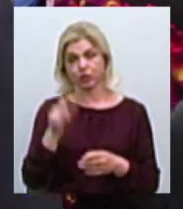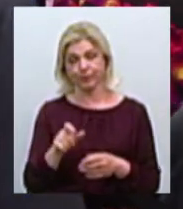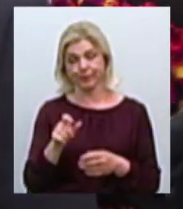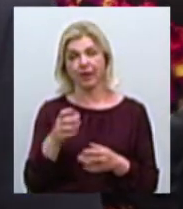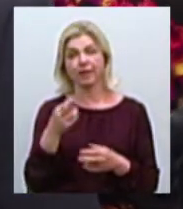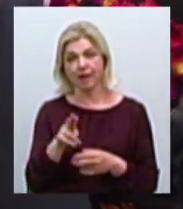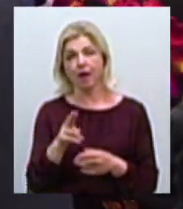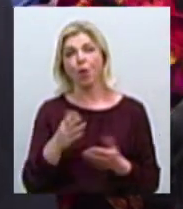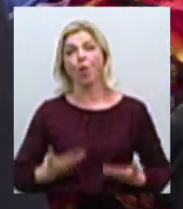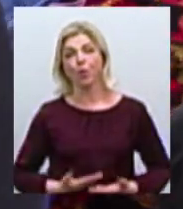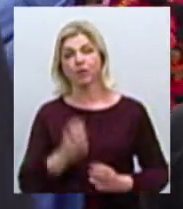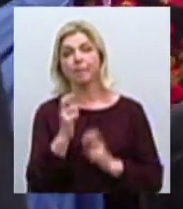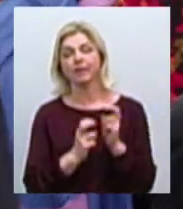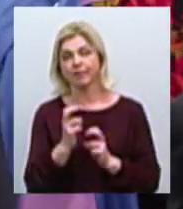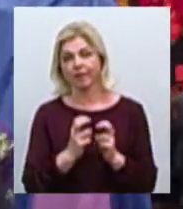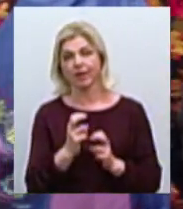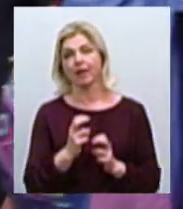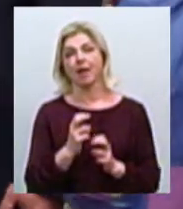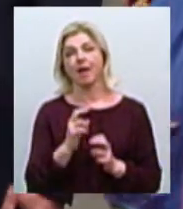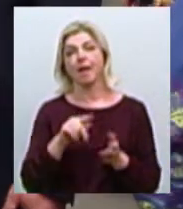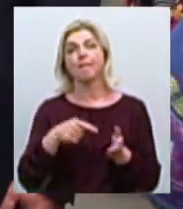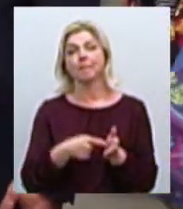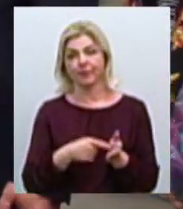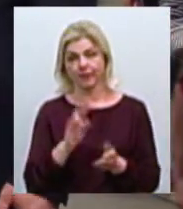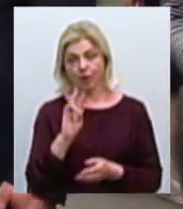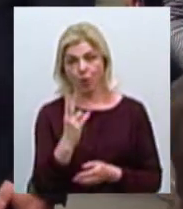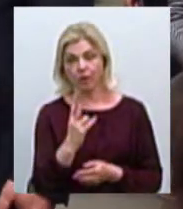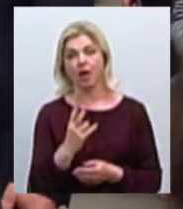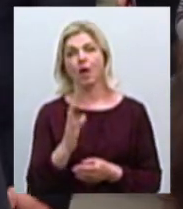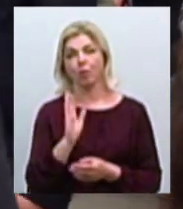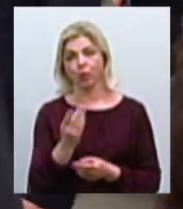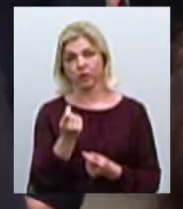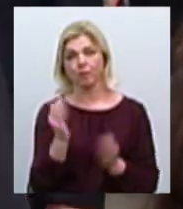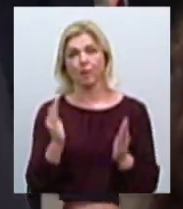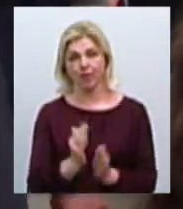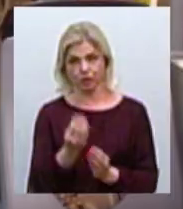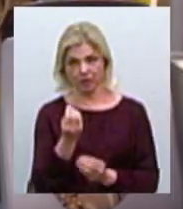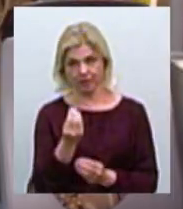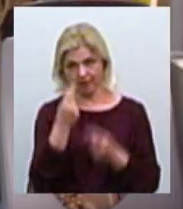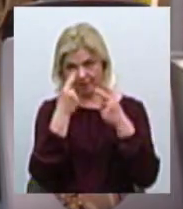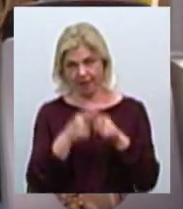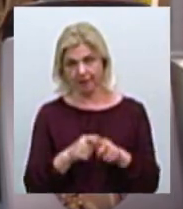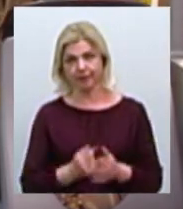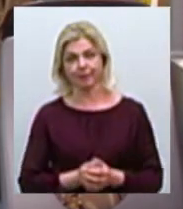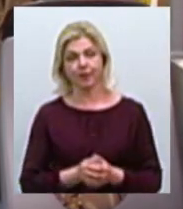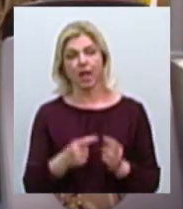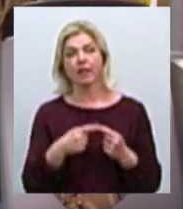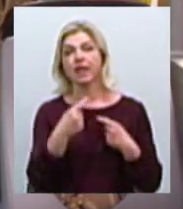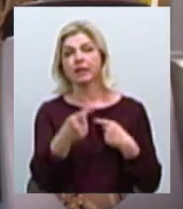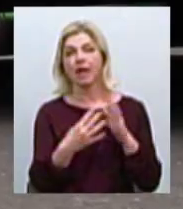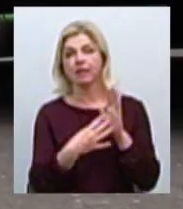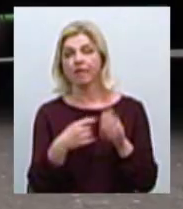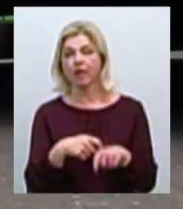випадку, для комунального підприємства мерії Миколаєва, відбувається здешевіння техніки. Довжина Маза 9